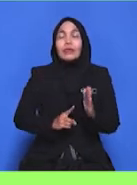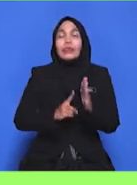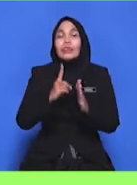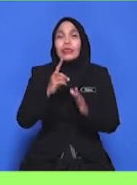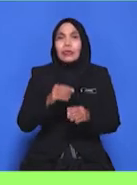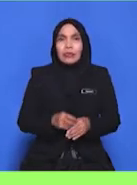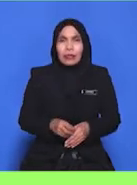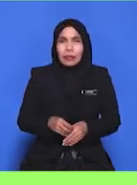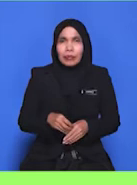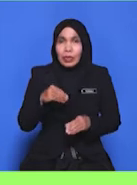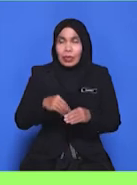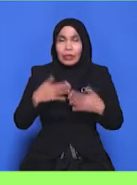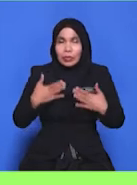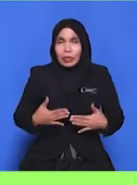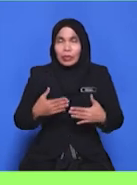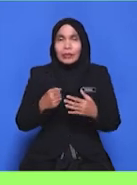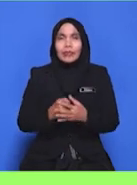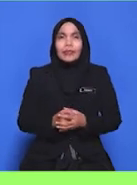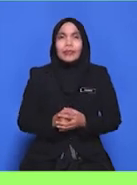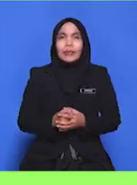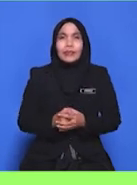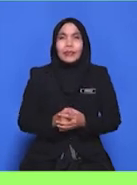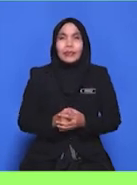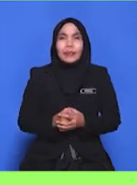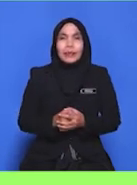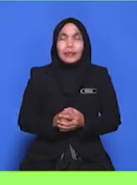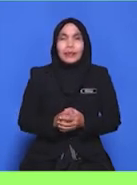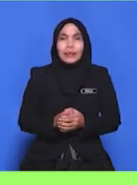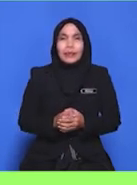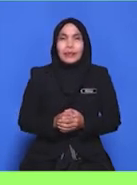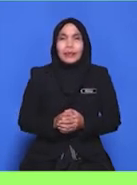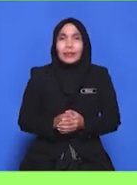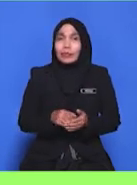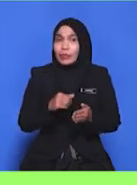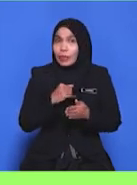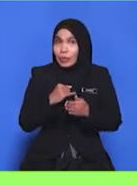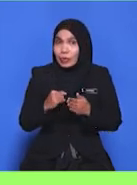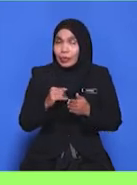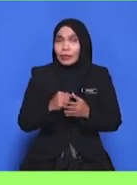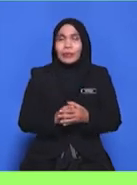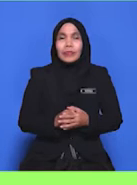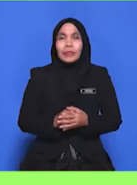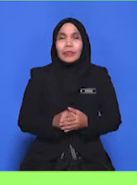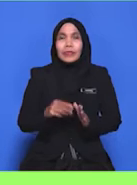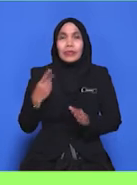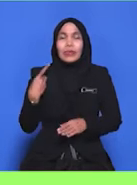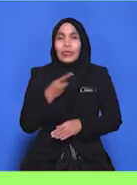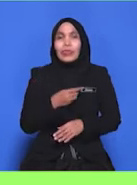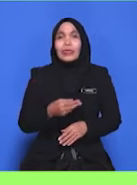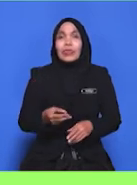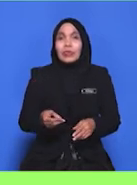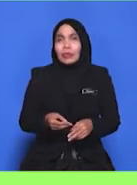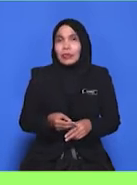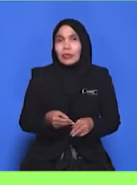dengan tuntutan kehidupan hari ini dan akan datang. Akhir sekali, kita hendaklah memberi